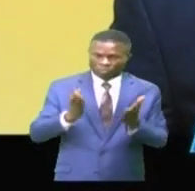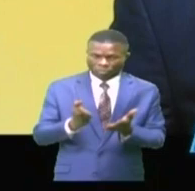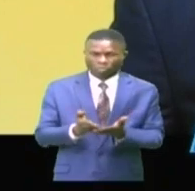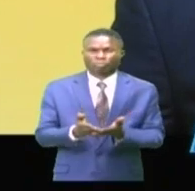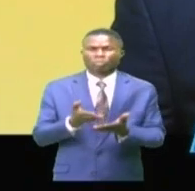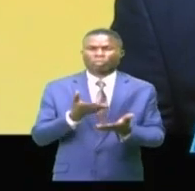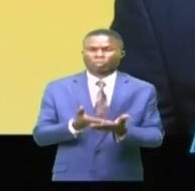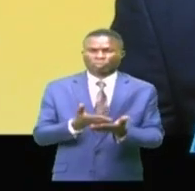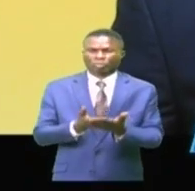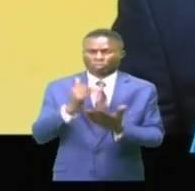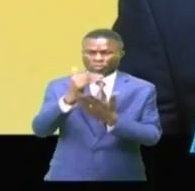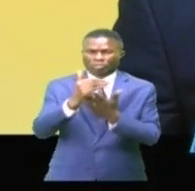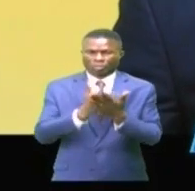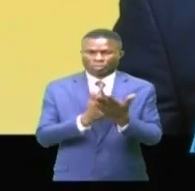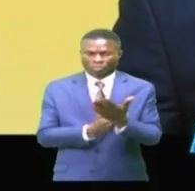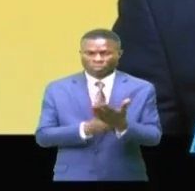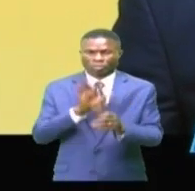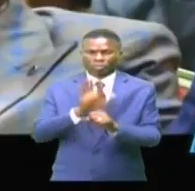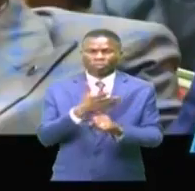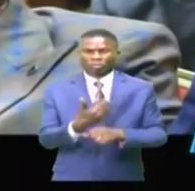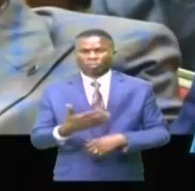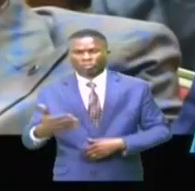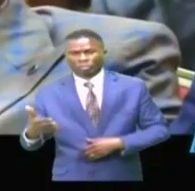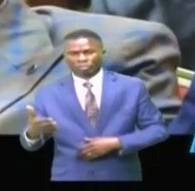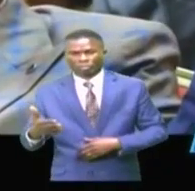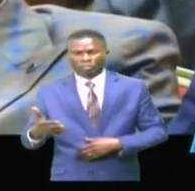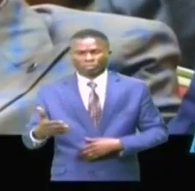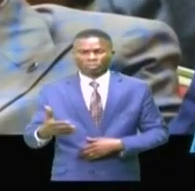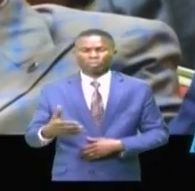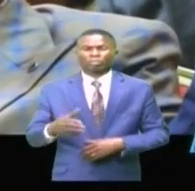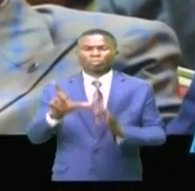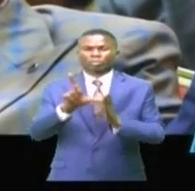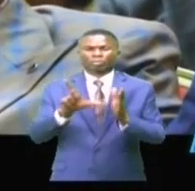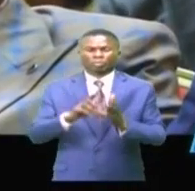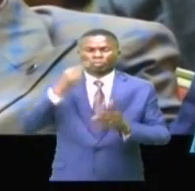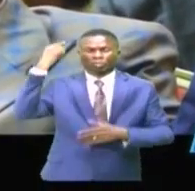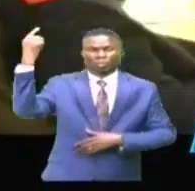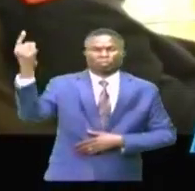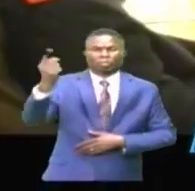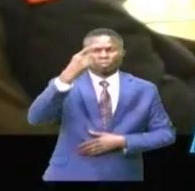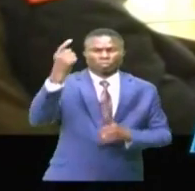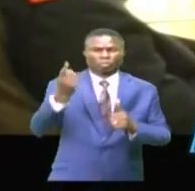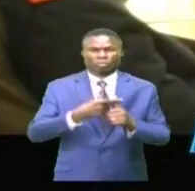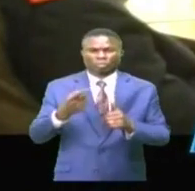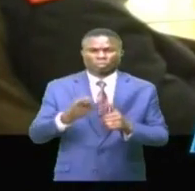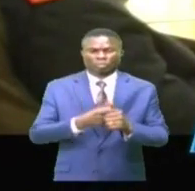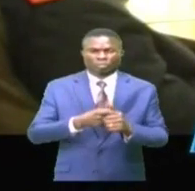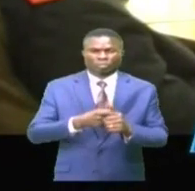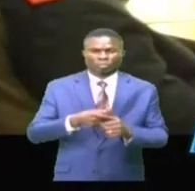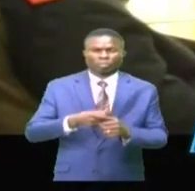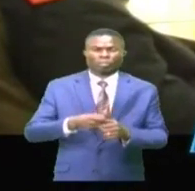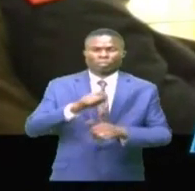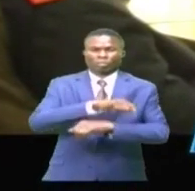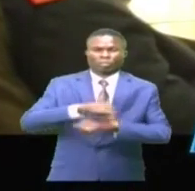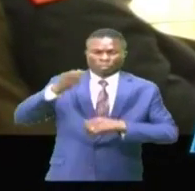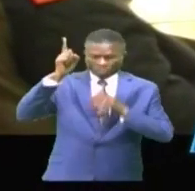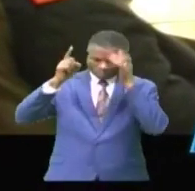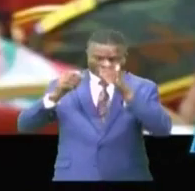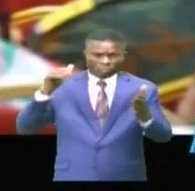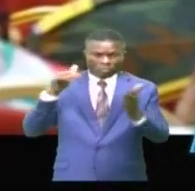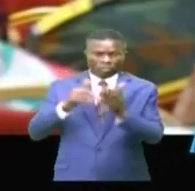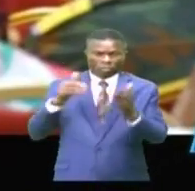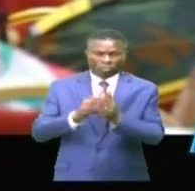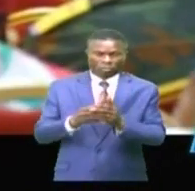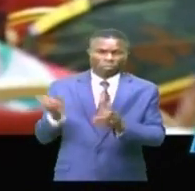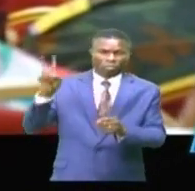abordent différentes notions relatives au crime internationaux notamment le principe régissant la répression de crimes